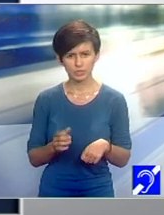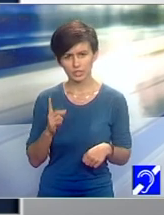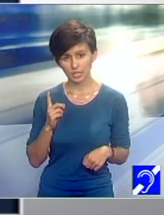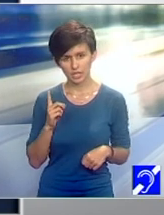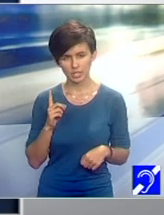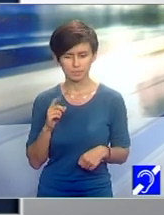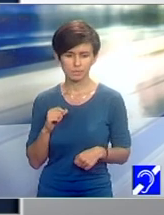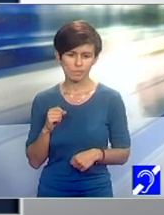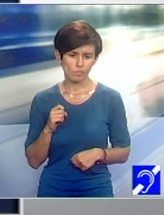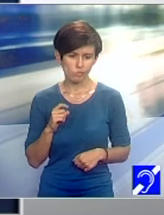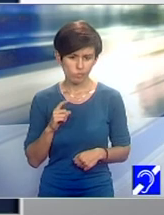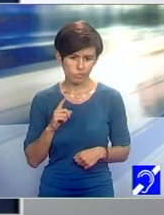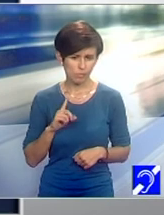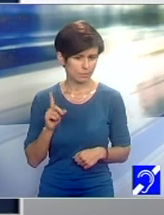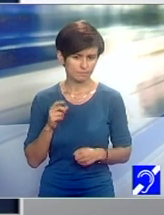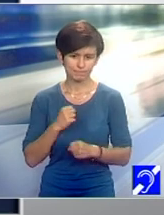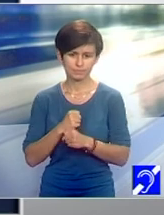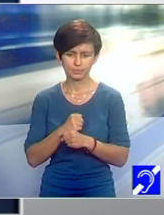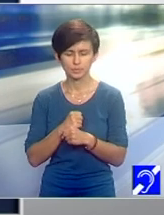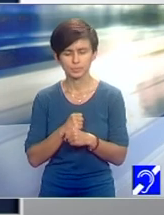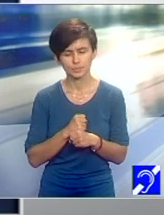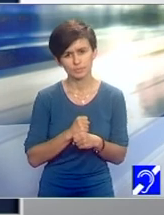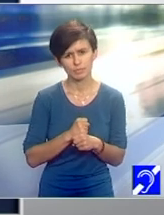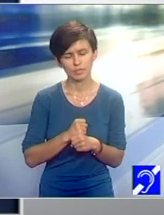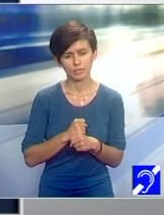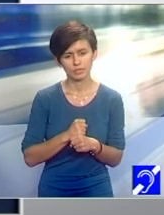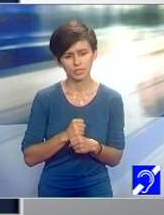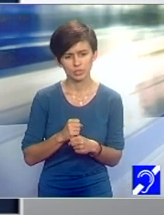s-a făcut o nișă,